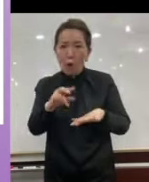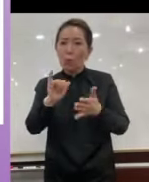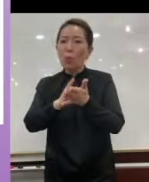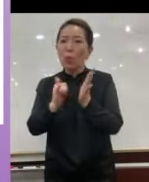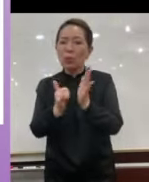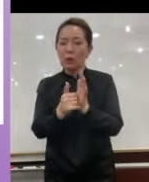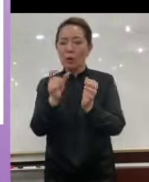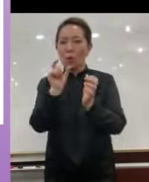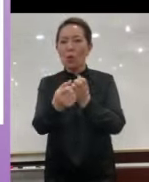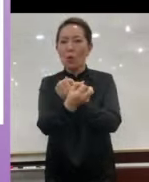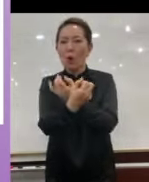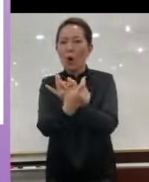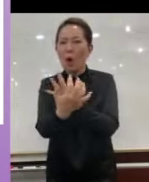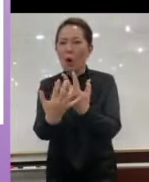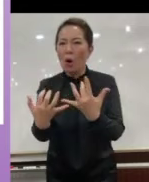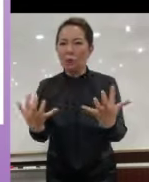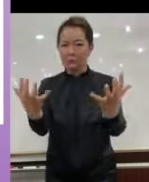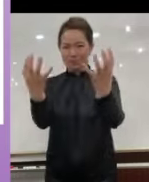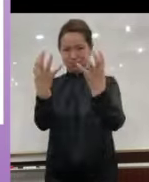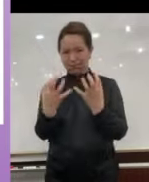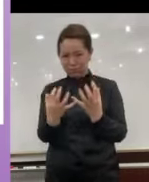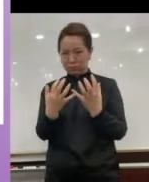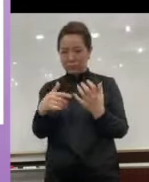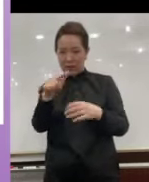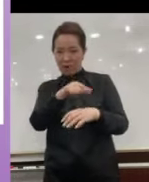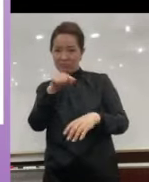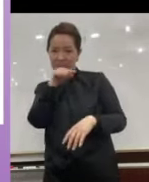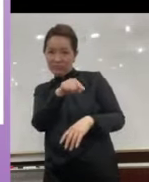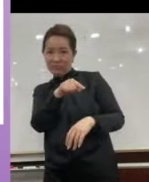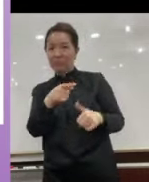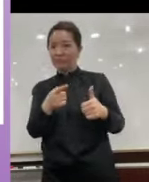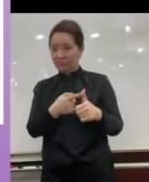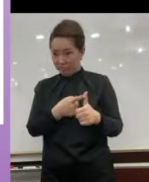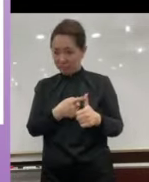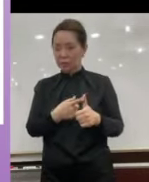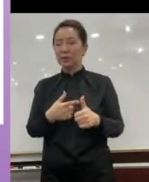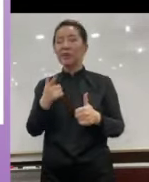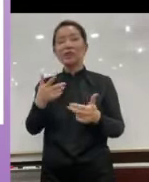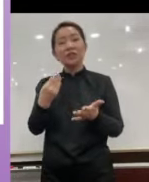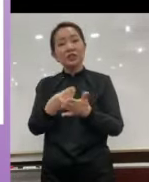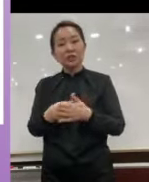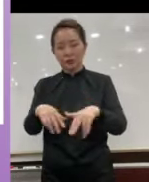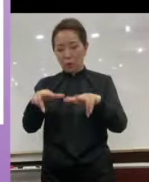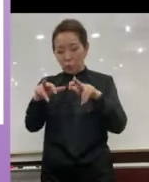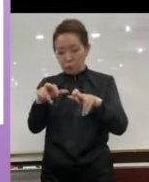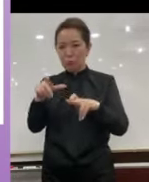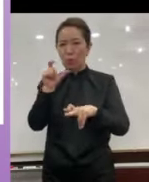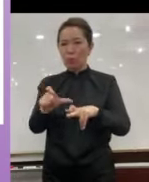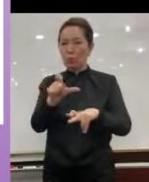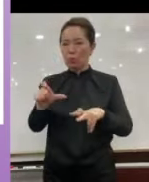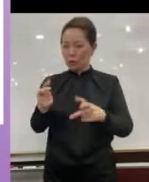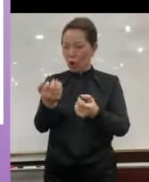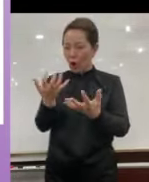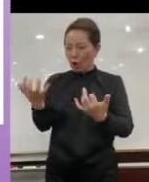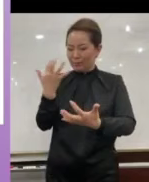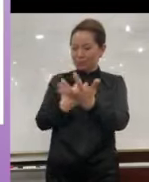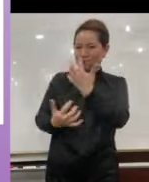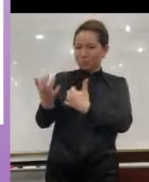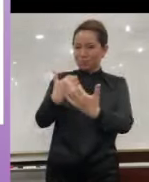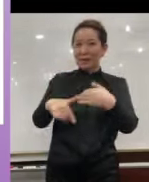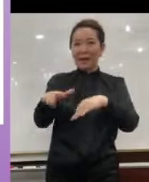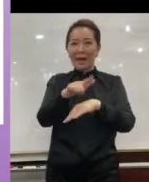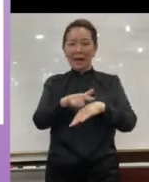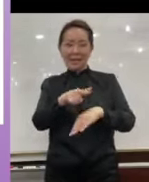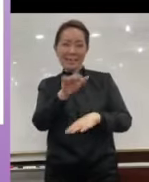хөгжлийн бэрхшээлийн олон хүн цугласан гэм талбар олныг одоо хамруулсан ийм газар байгаасаа гэсэн